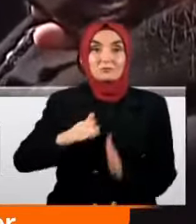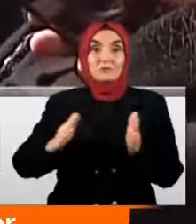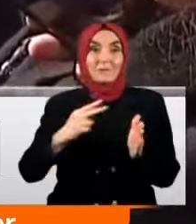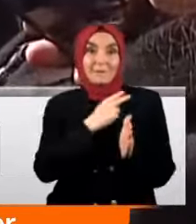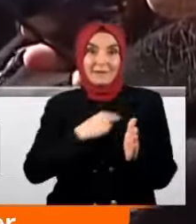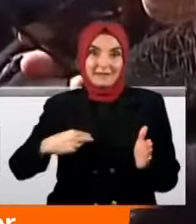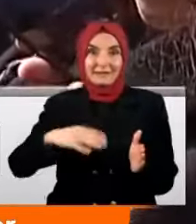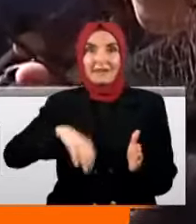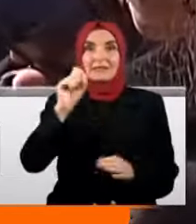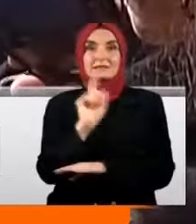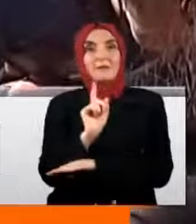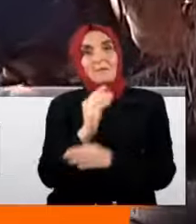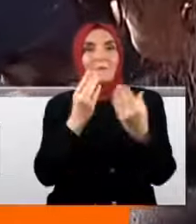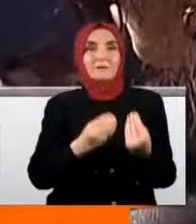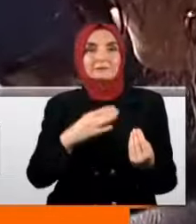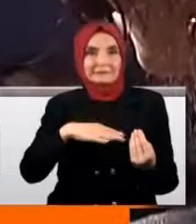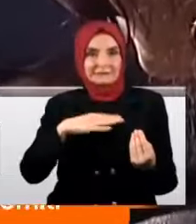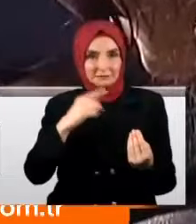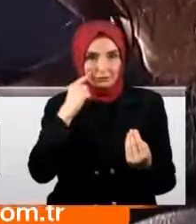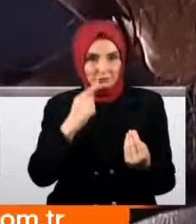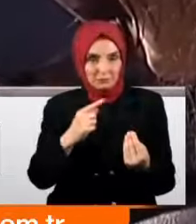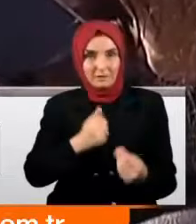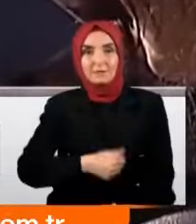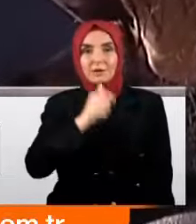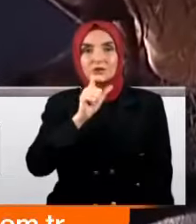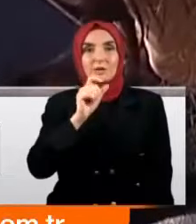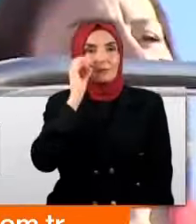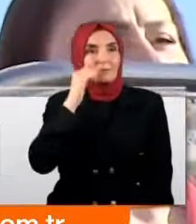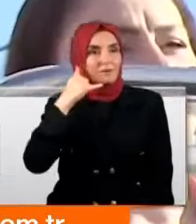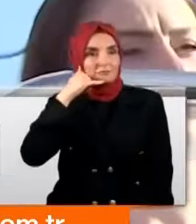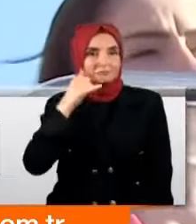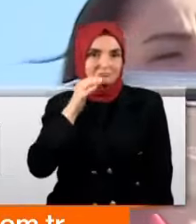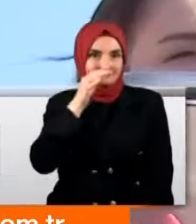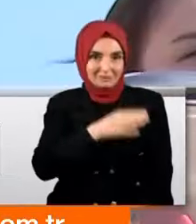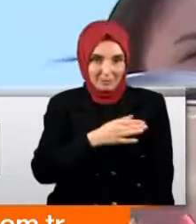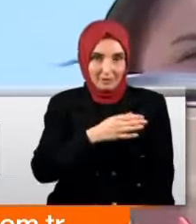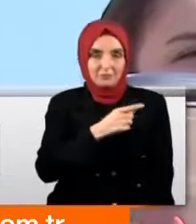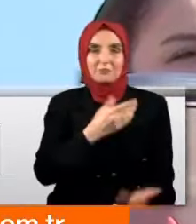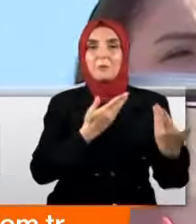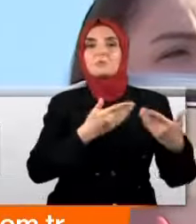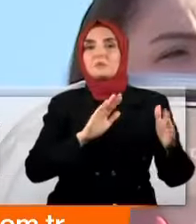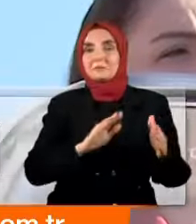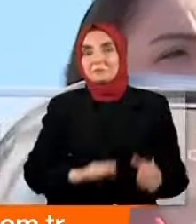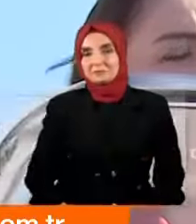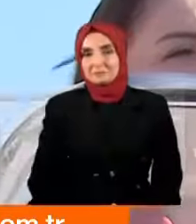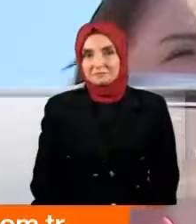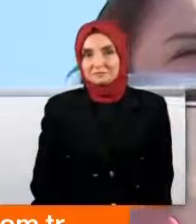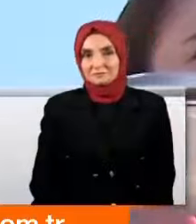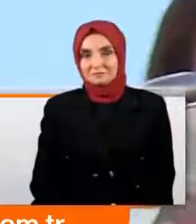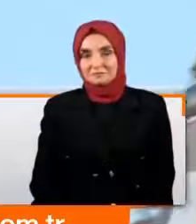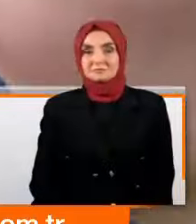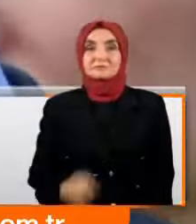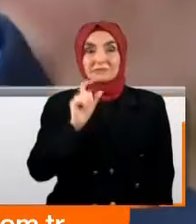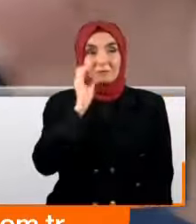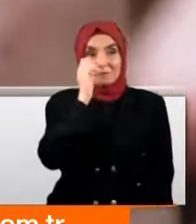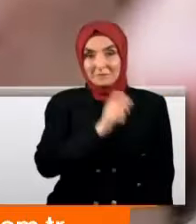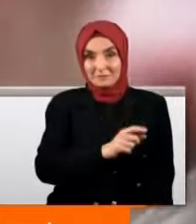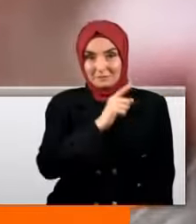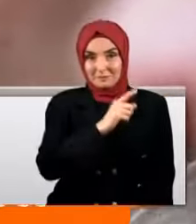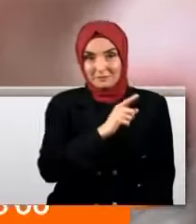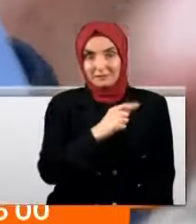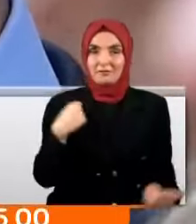istedi. Bunun için Cemil Tugay'ı aradı fakat hayır cevabı aldı. Yemeğe ihtiyacı olan diyene... Tugay'ın Özgür Özel'in isteğini iki